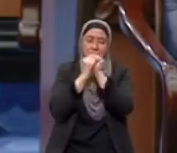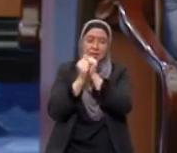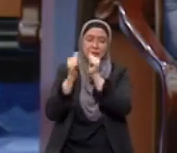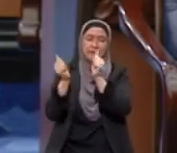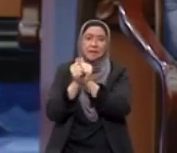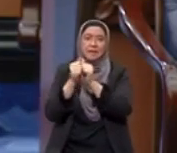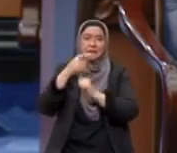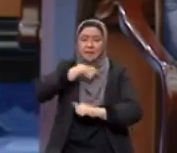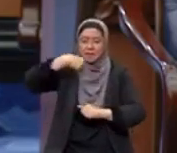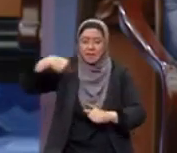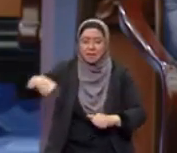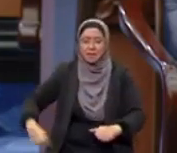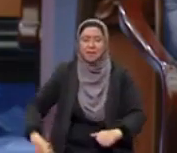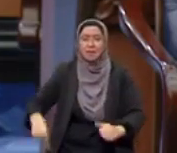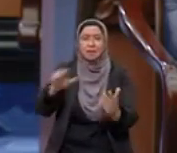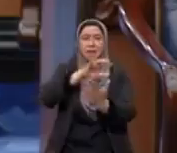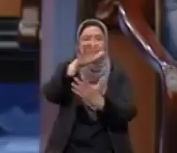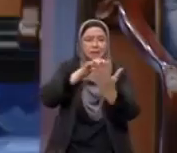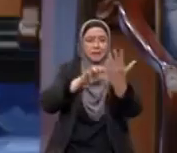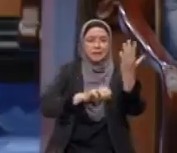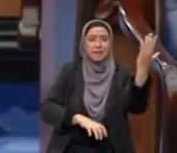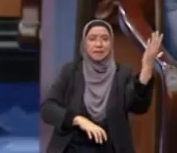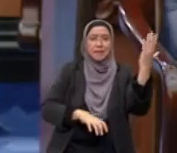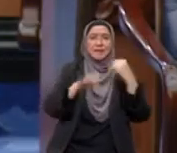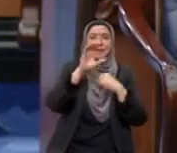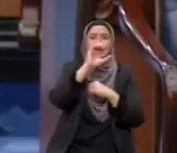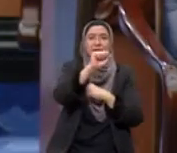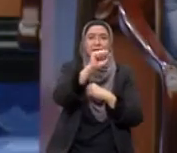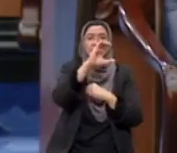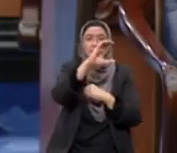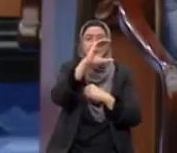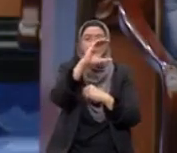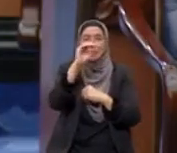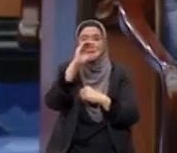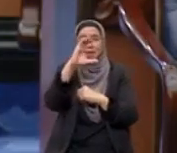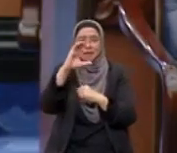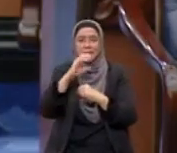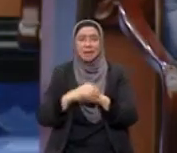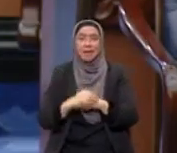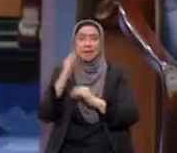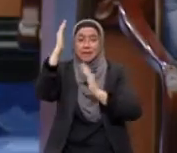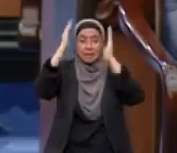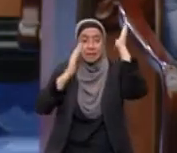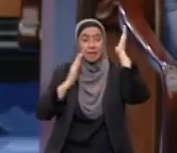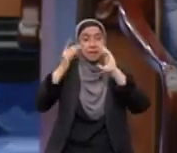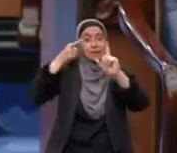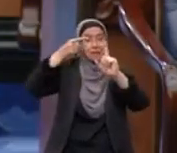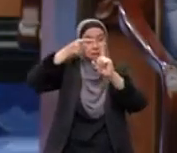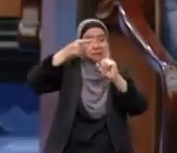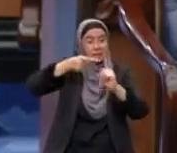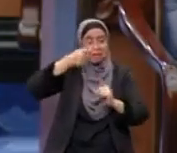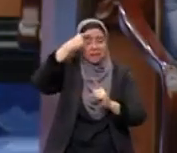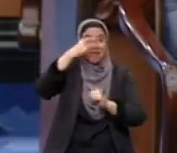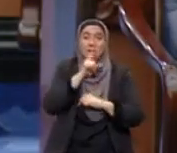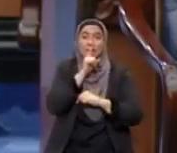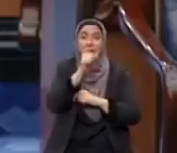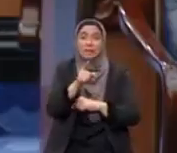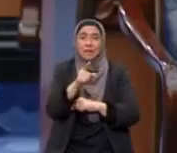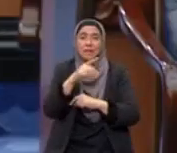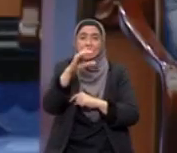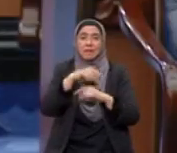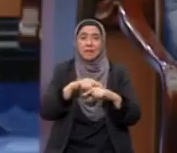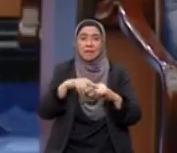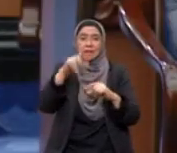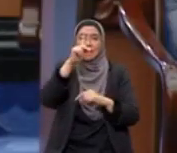COC dalam hubungan ini Malaysia beriltizam untuk memastikan supaya kod Tata laku ini akan menjadi